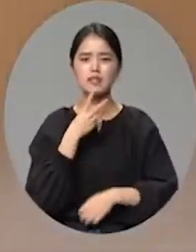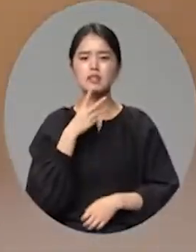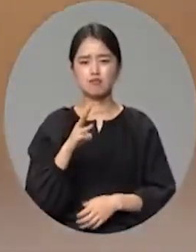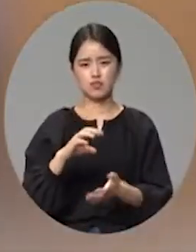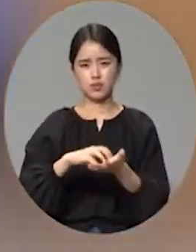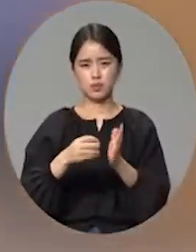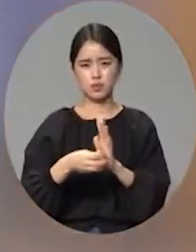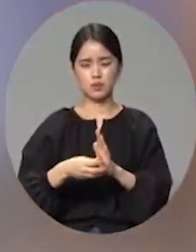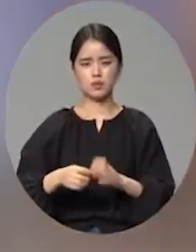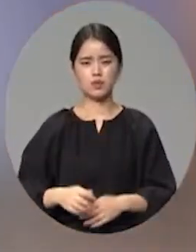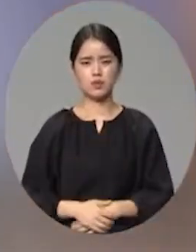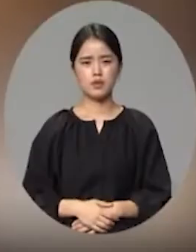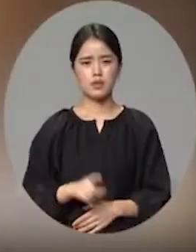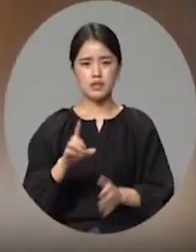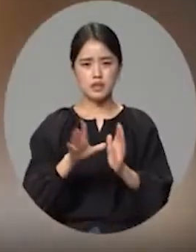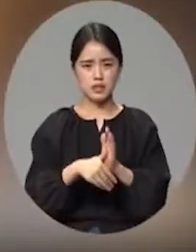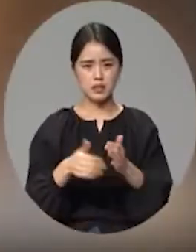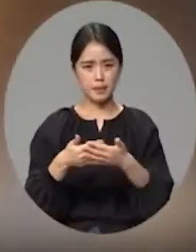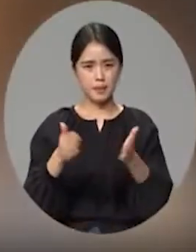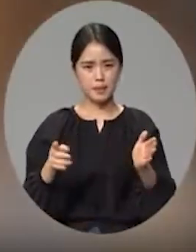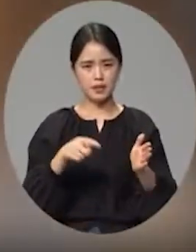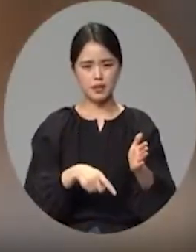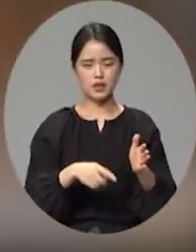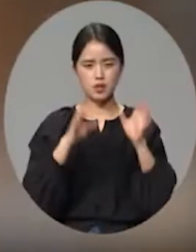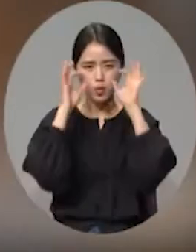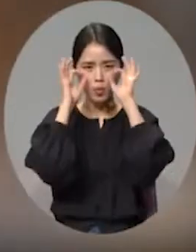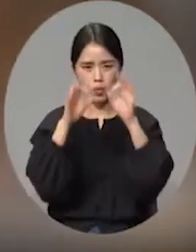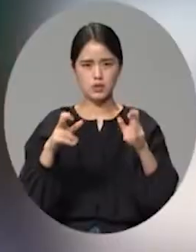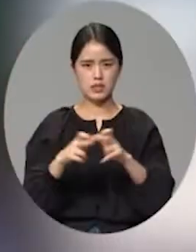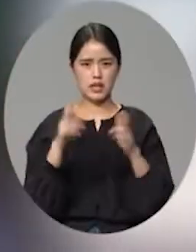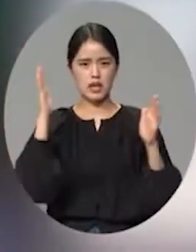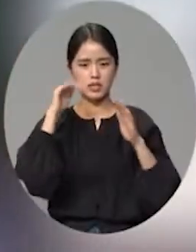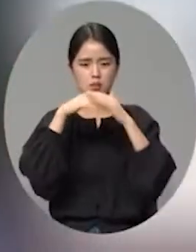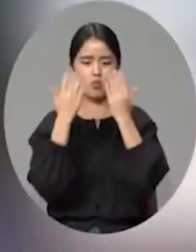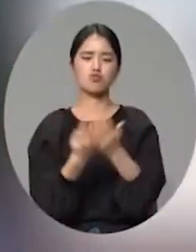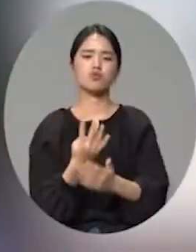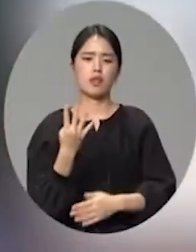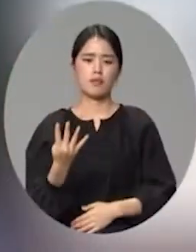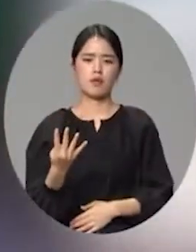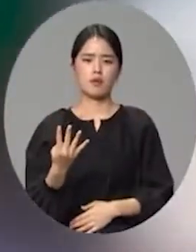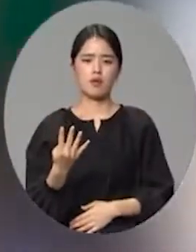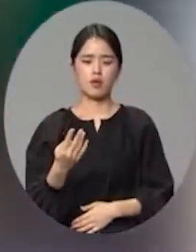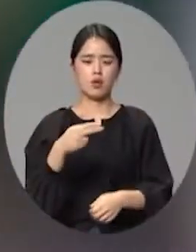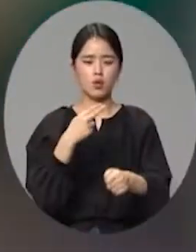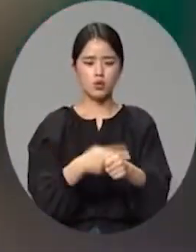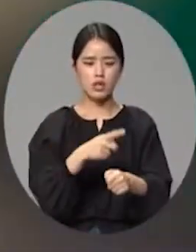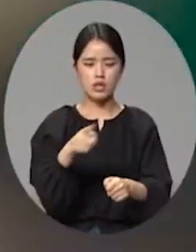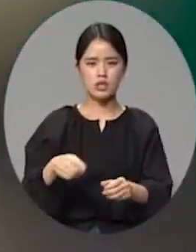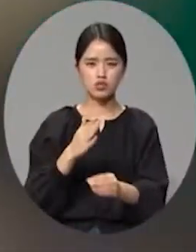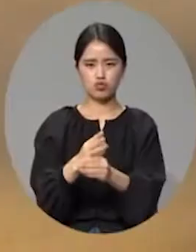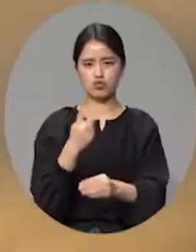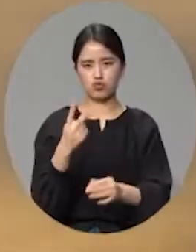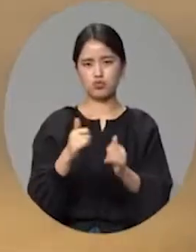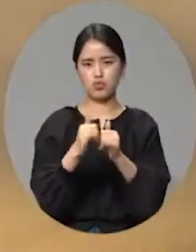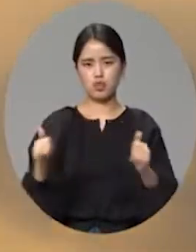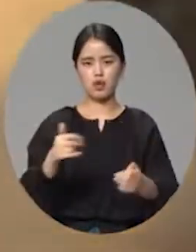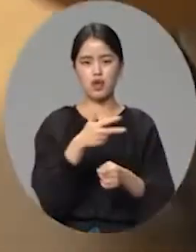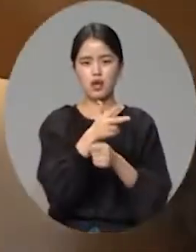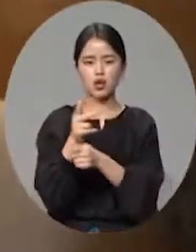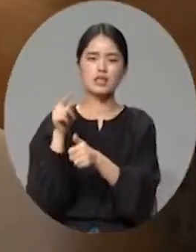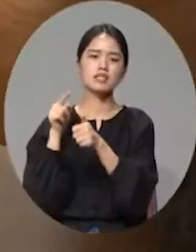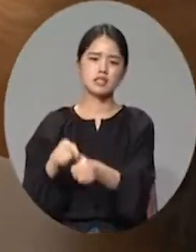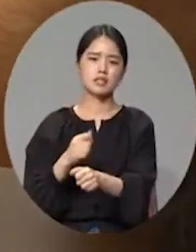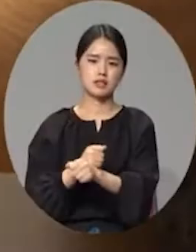이어집니다 당시 교실에서 이 광경을 목격한 장애 학생은 모두 4명 교사는 이 중 두 명에게 영상 촬영까지